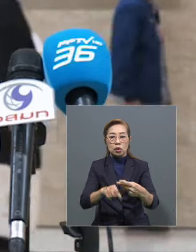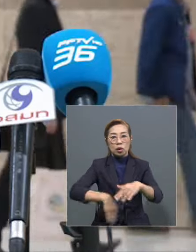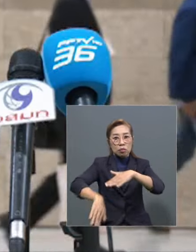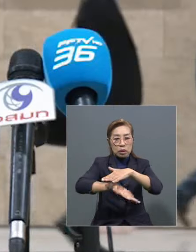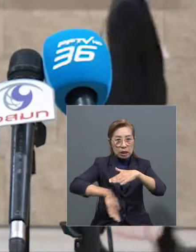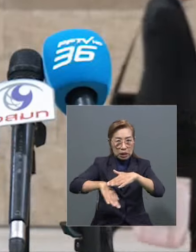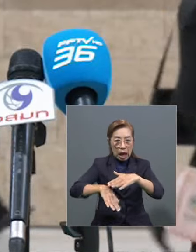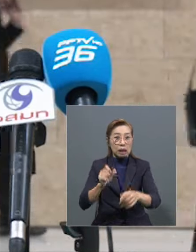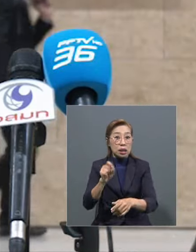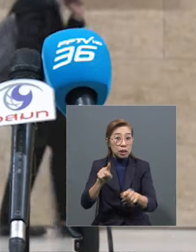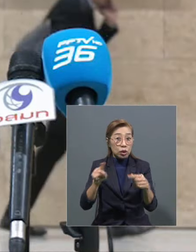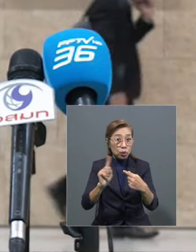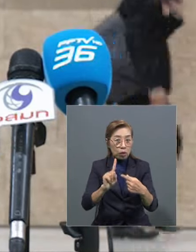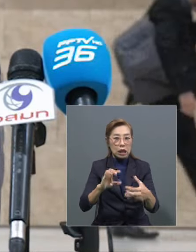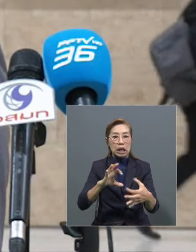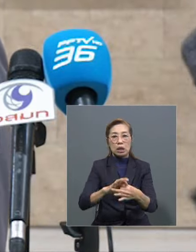ฐกิจดิจิตอลครับ